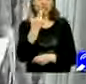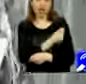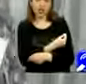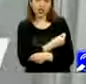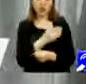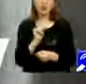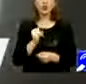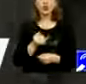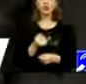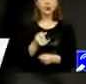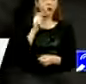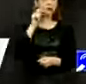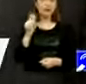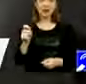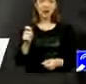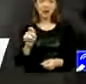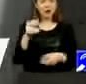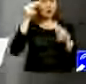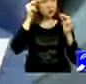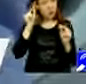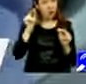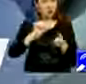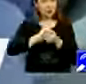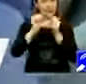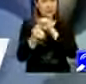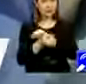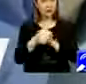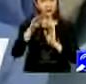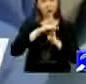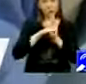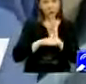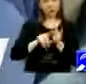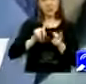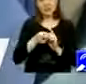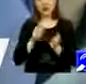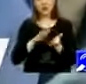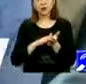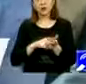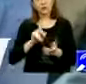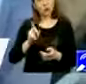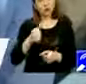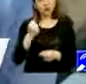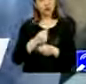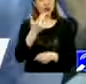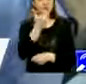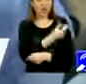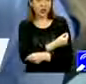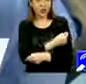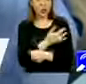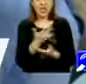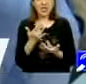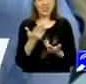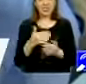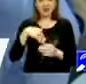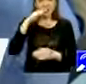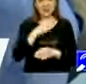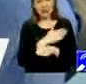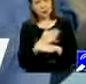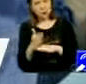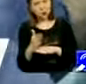de vaccinare nu a sunat-o să o anunțe de schimbările de program sau de faptul că i-ar fi putut face rapelul cu câteva zile